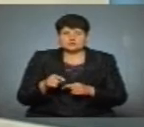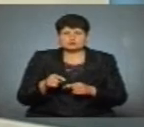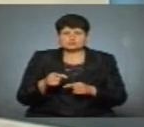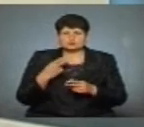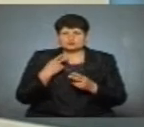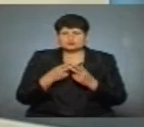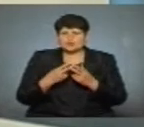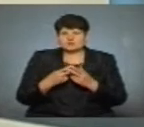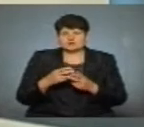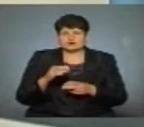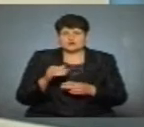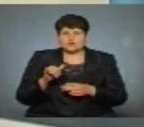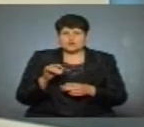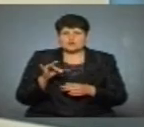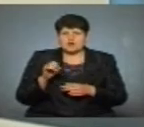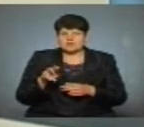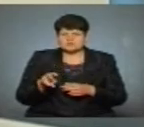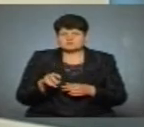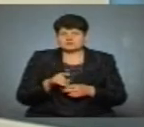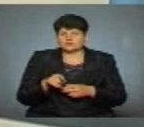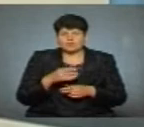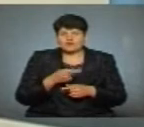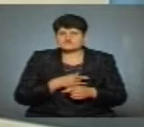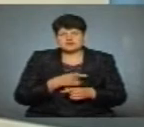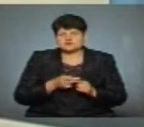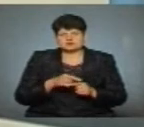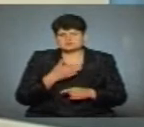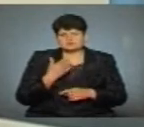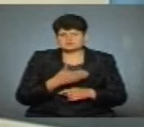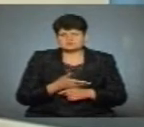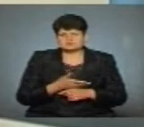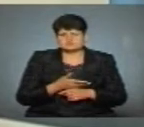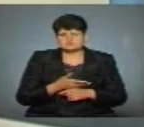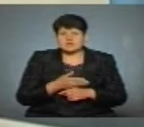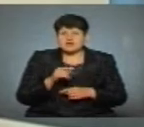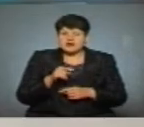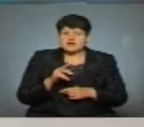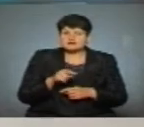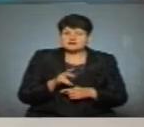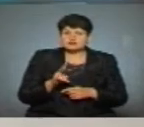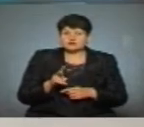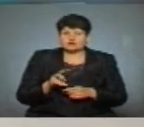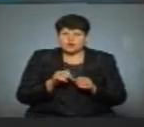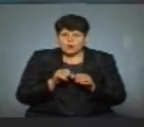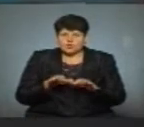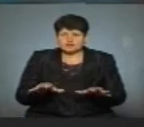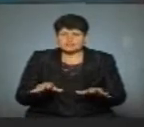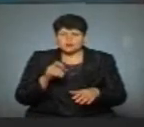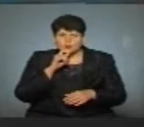за Уралі, знаєте, в нього в серці не йопнуло, знаєте. От. А ті, що корені українці,